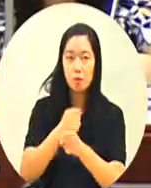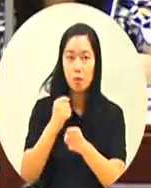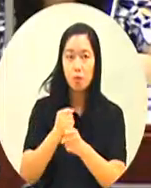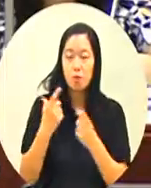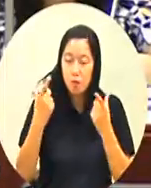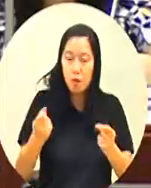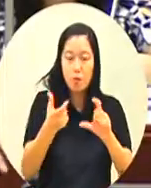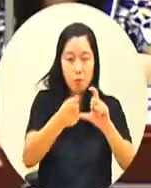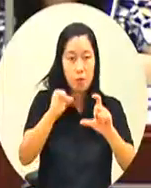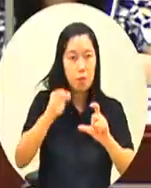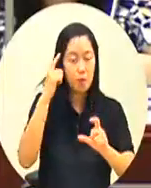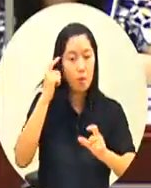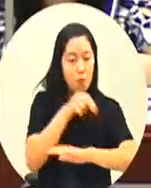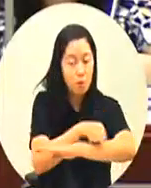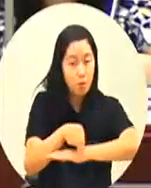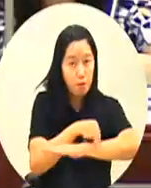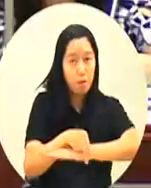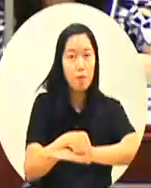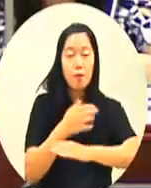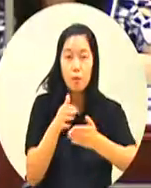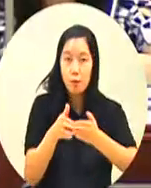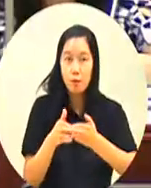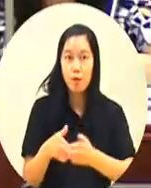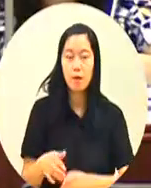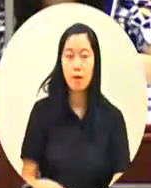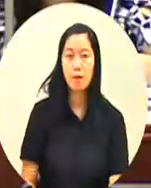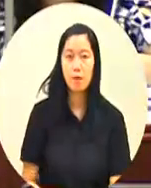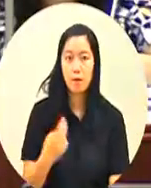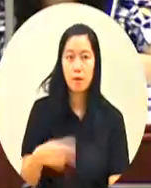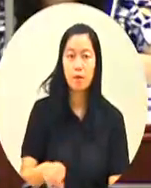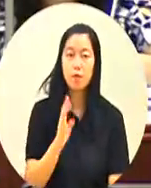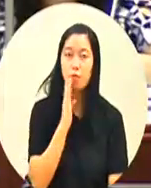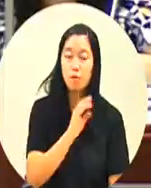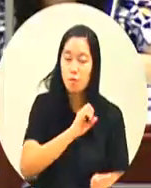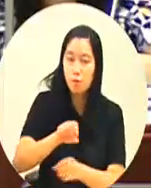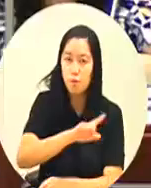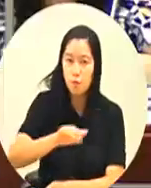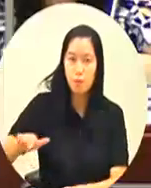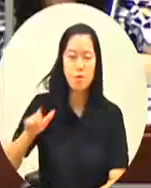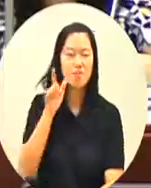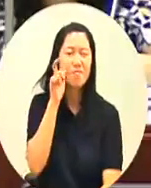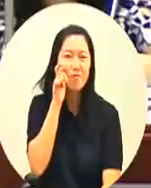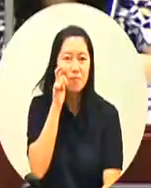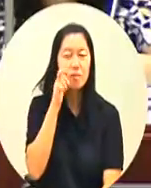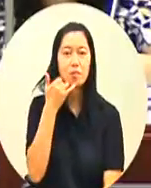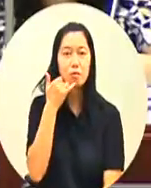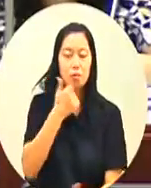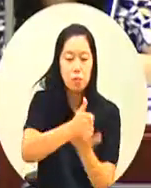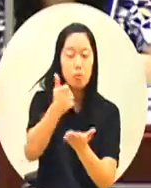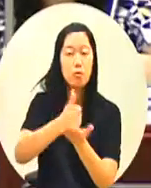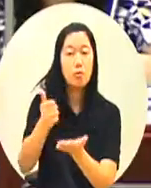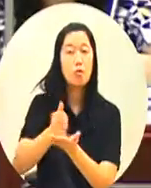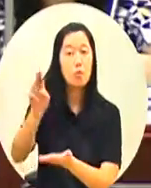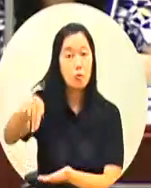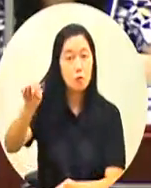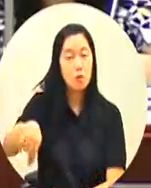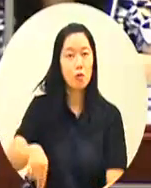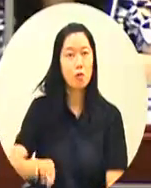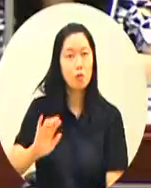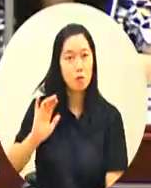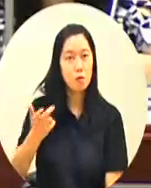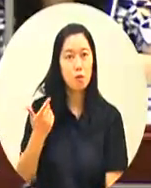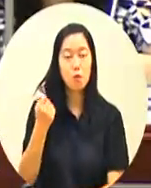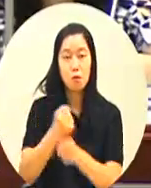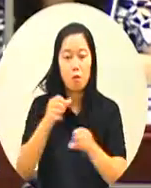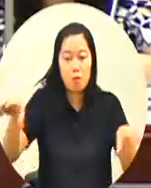的规划。那有些类型是这样，那有些是可能它的废弃物是固态的，当然可以运送。 对， 那你基本上就是要媒